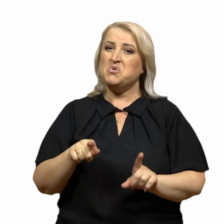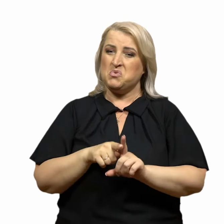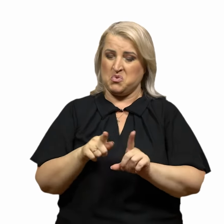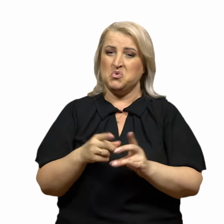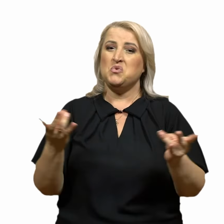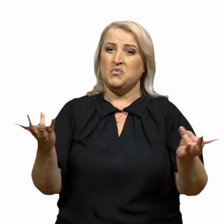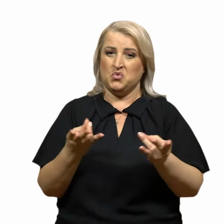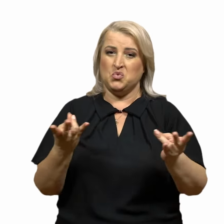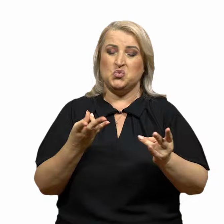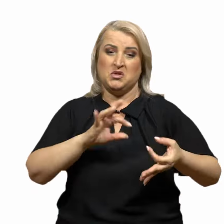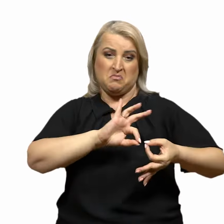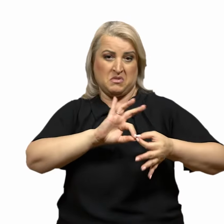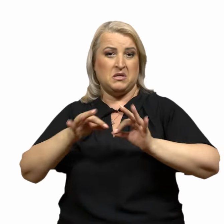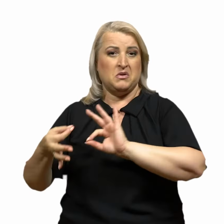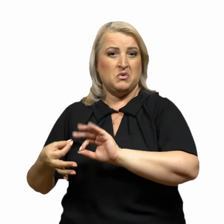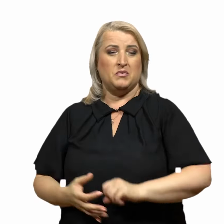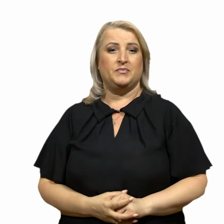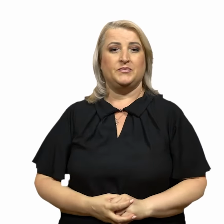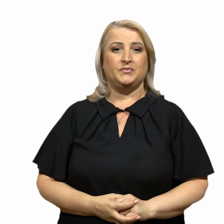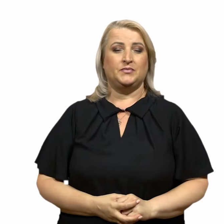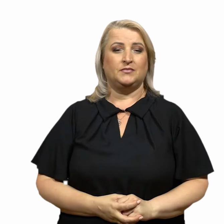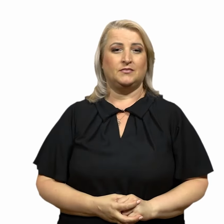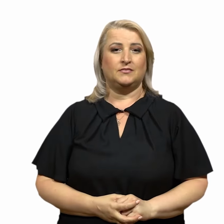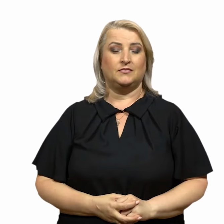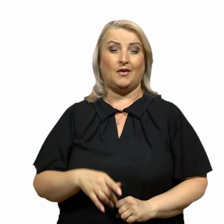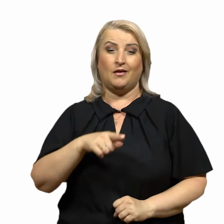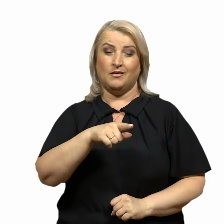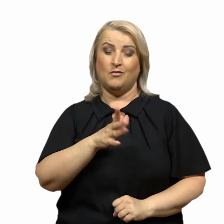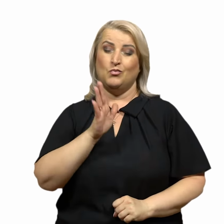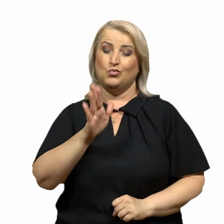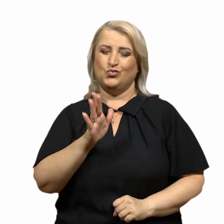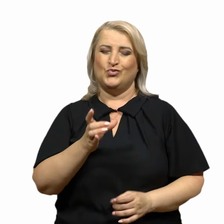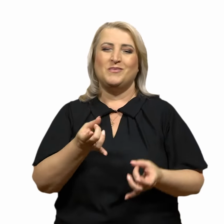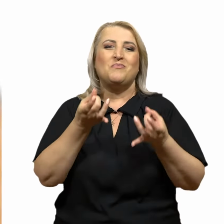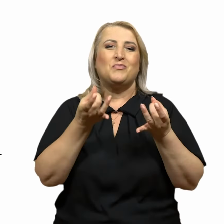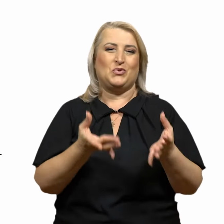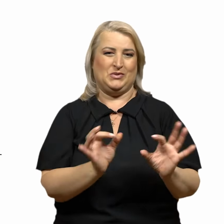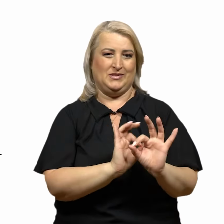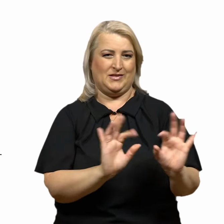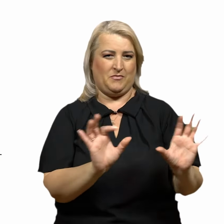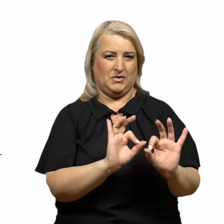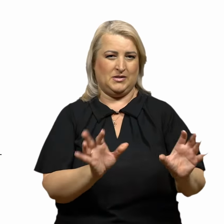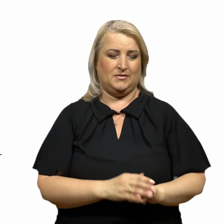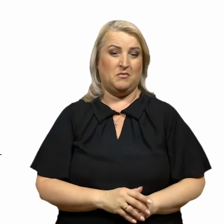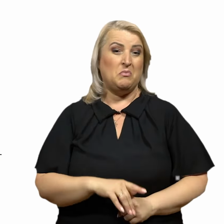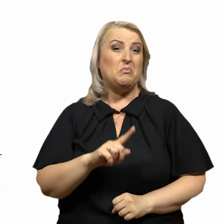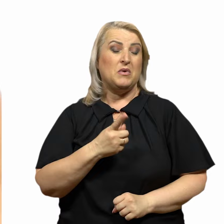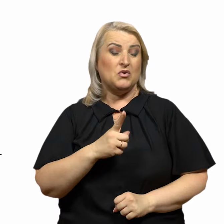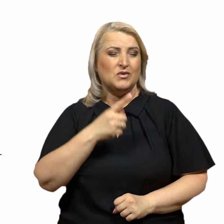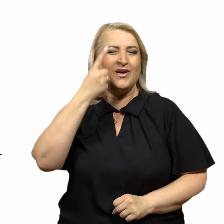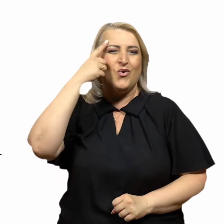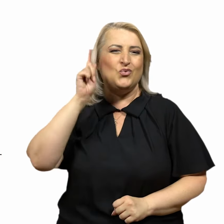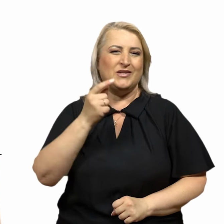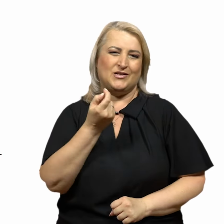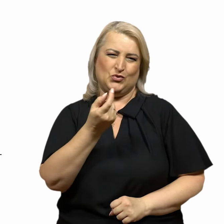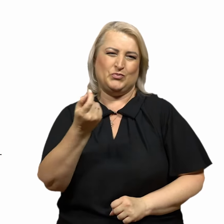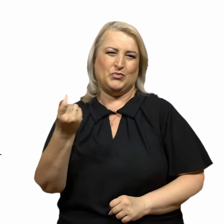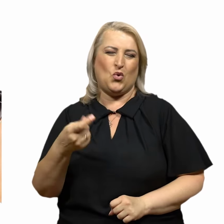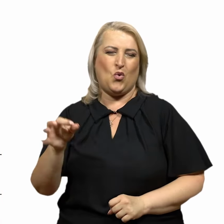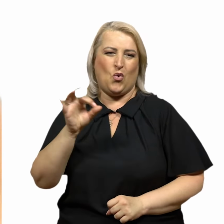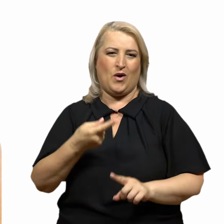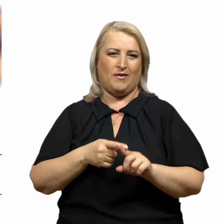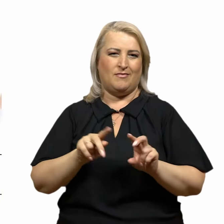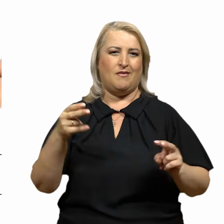lipsea anumite detalii la subiect. Ție îmi va fi ceva mai simplu să-ți explic, deoarece cunoști câte ceva despre